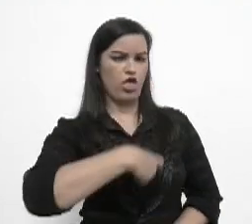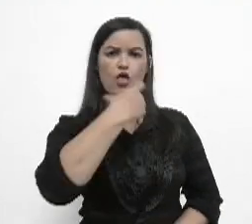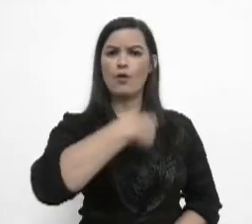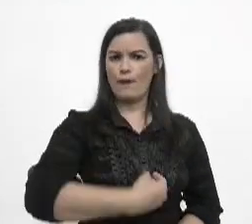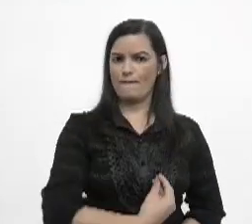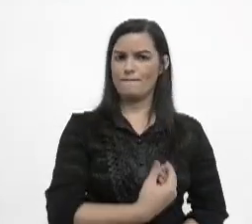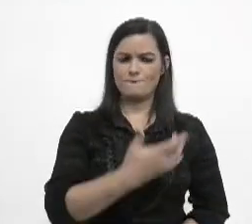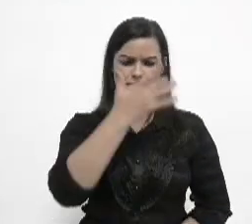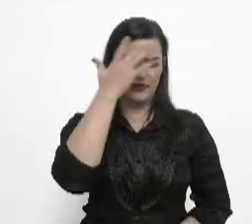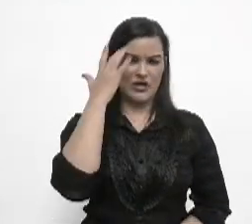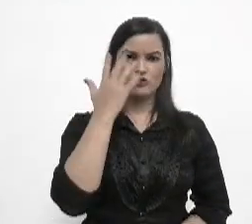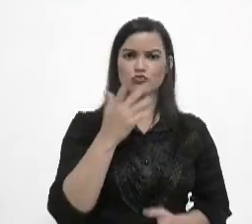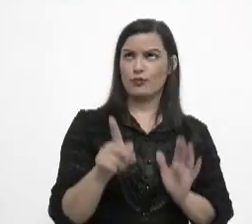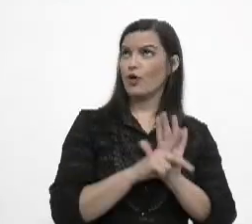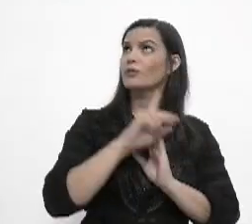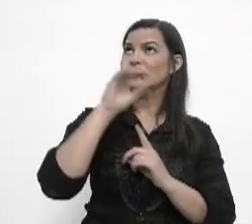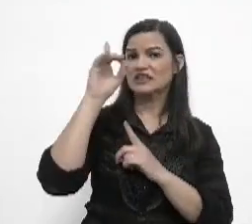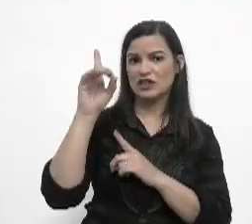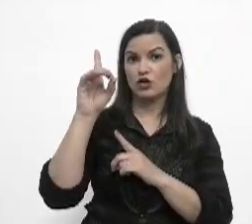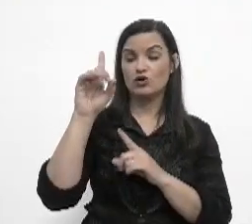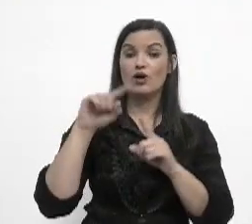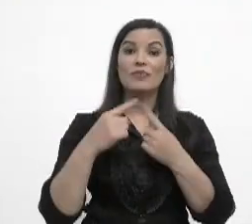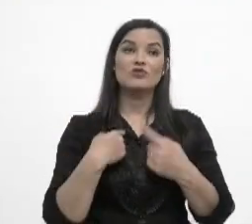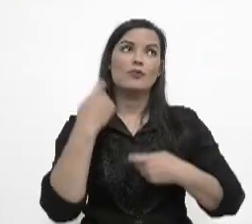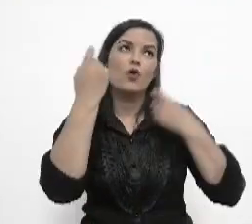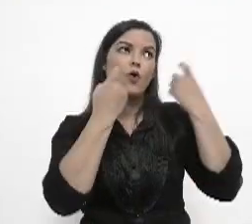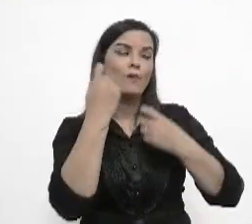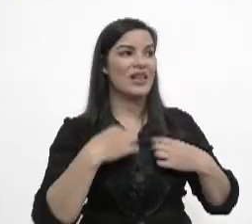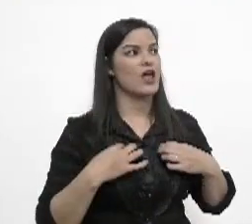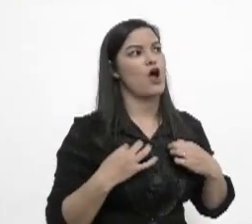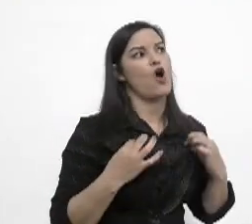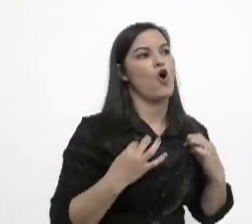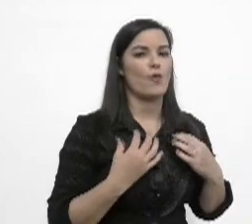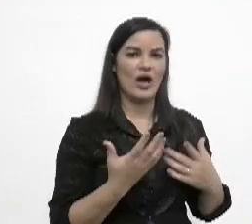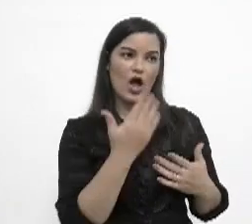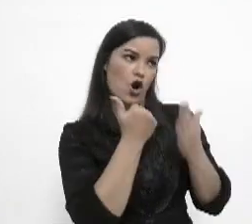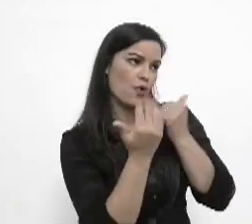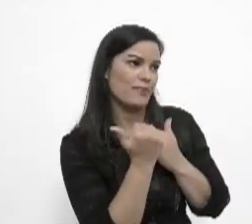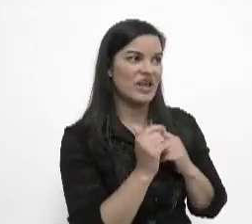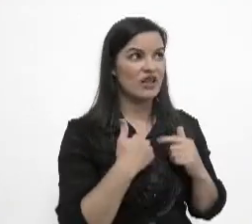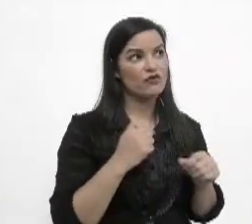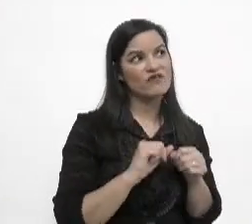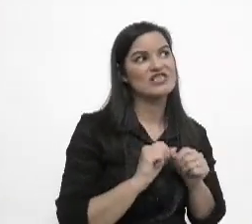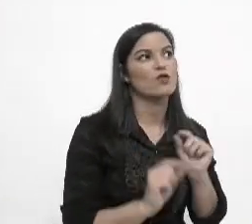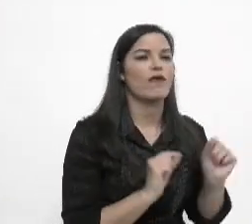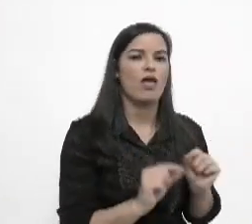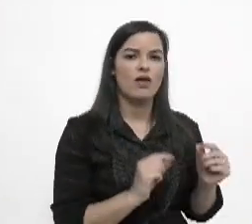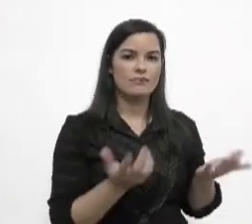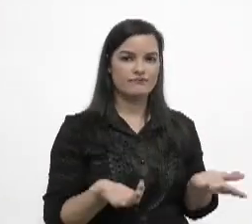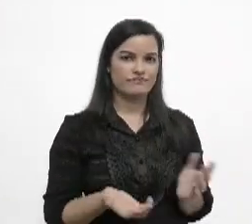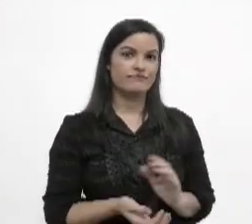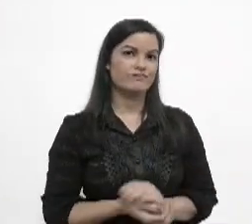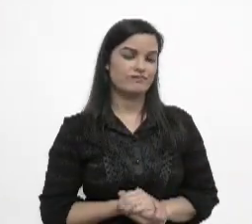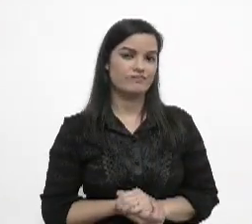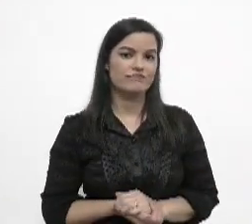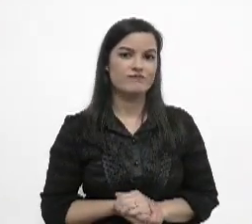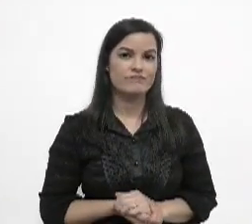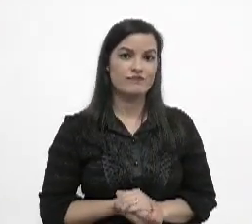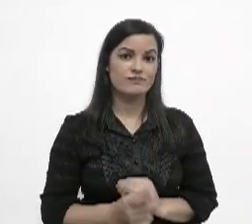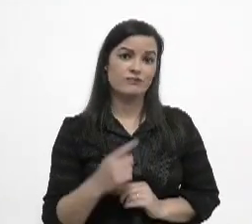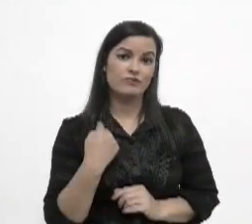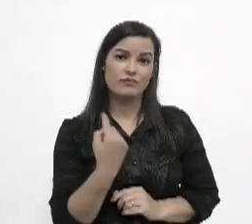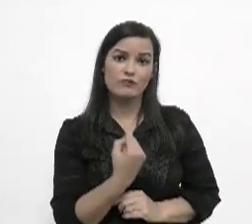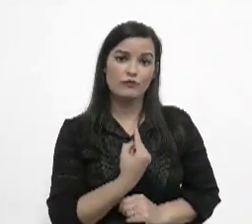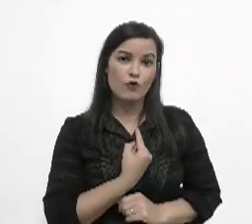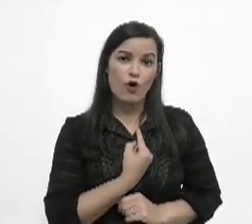somente as coisas terrenas, o que vamos vestir, o que eu vou comer, o que eu vou fazer. 그때는 하나님께 쓰임 받지를 못합니다. E assim nós não